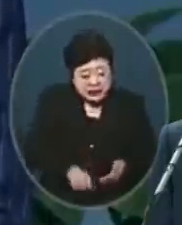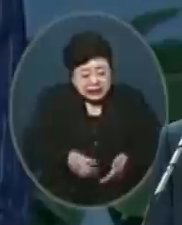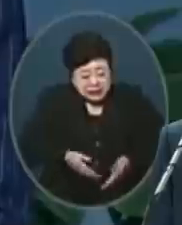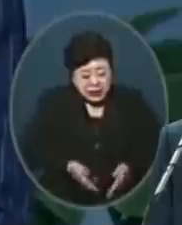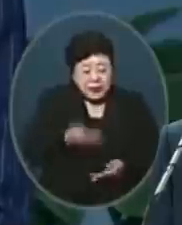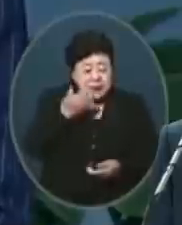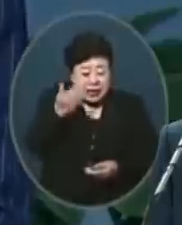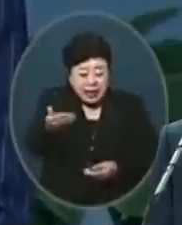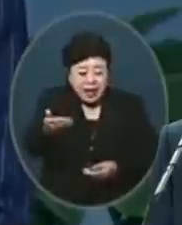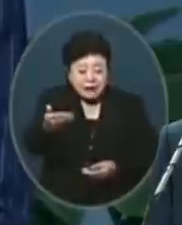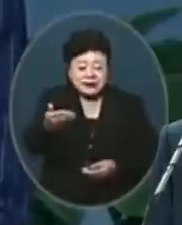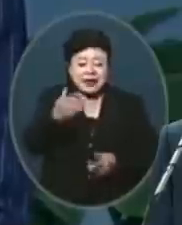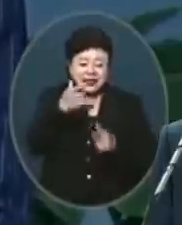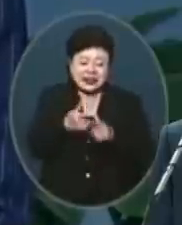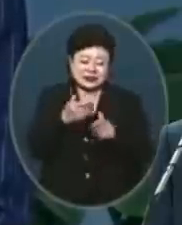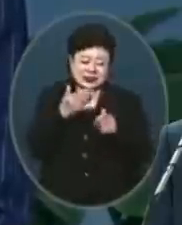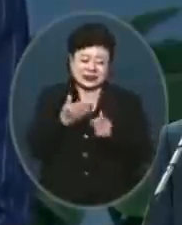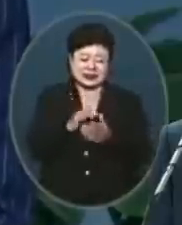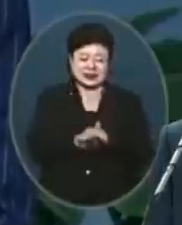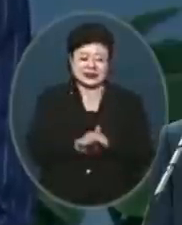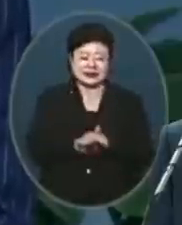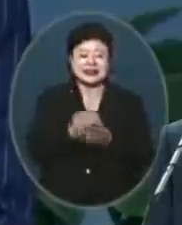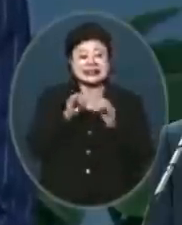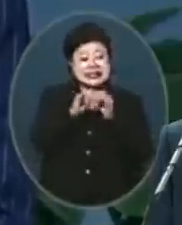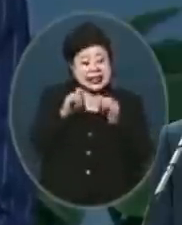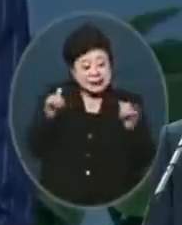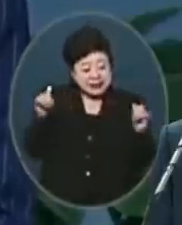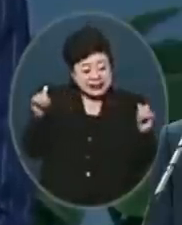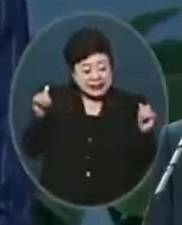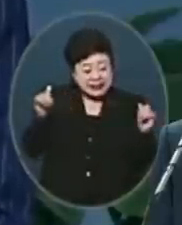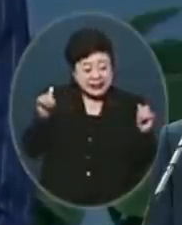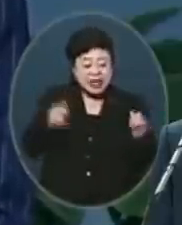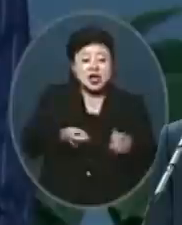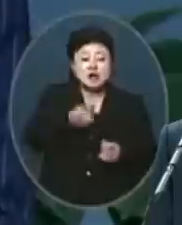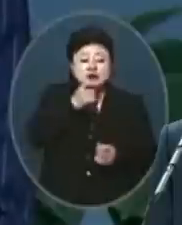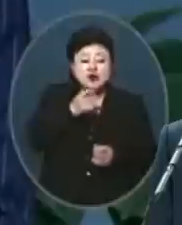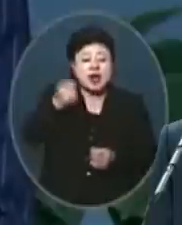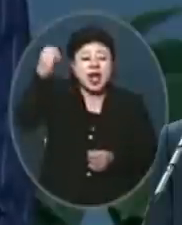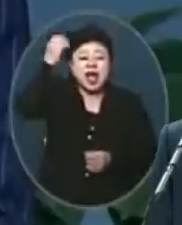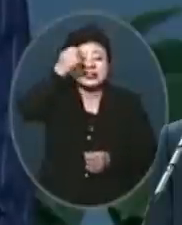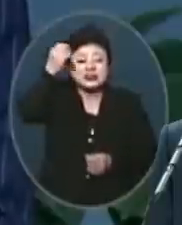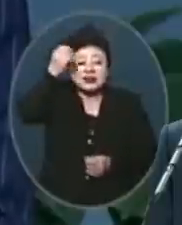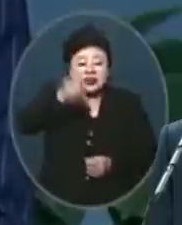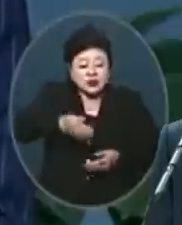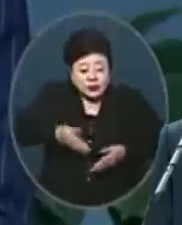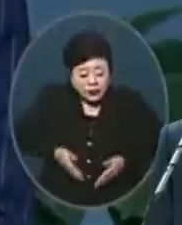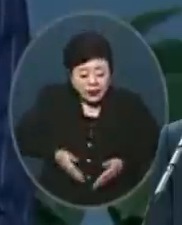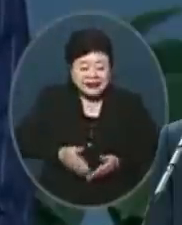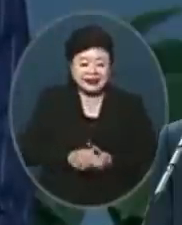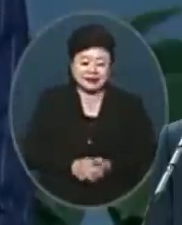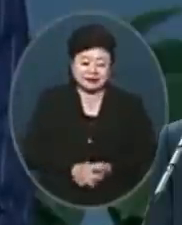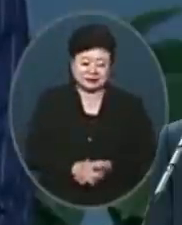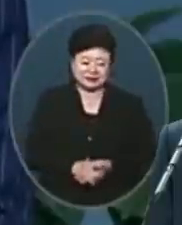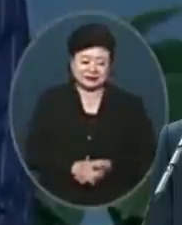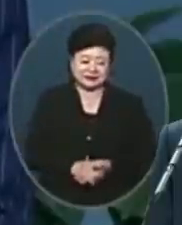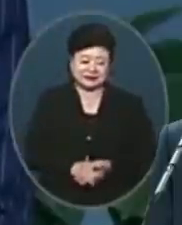물었습니다. 그래서 예수님께서 사람이 물과 성령으로 태어나야 된다고,